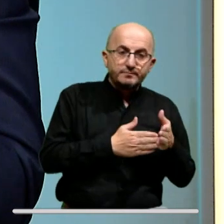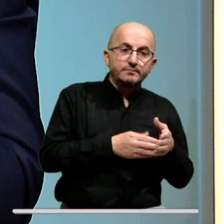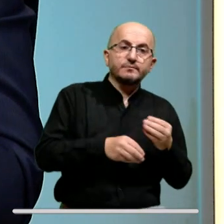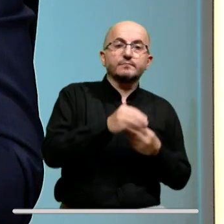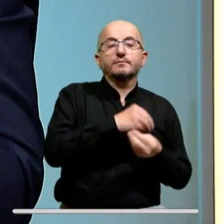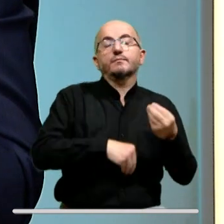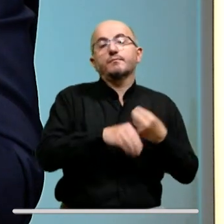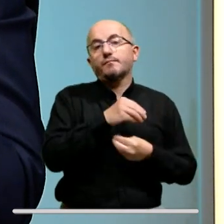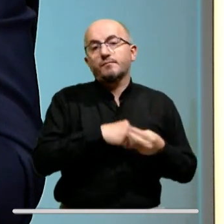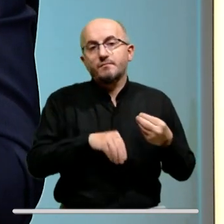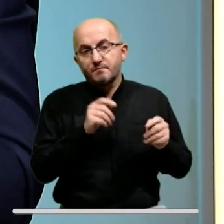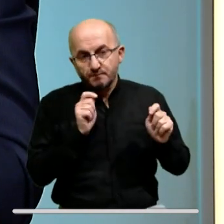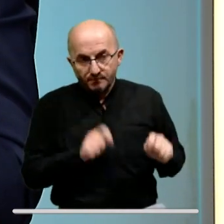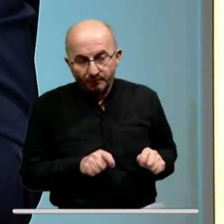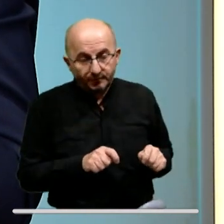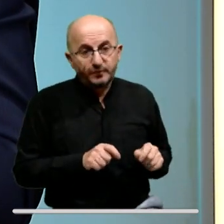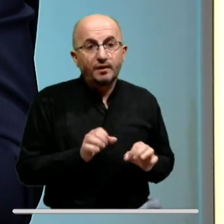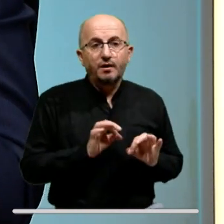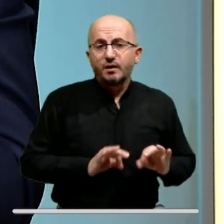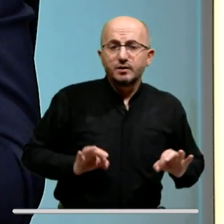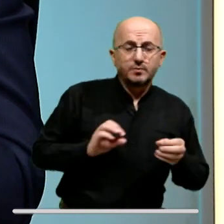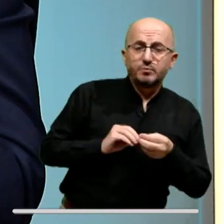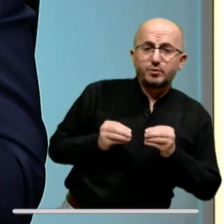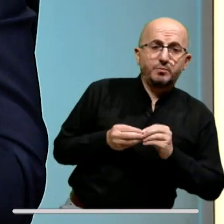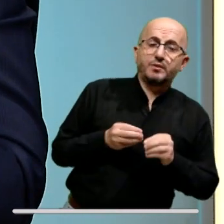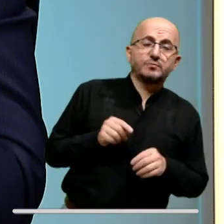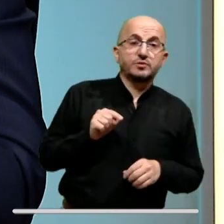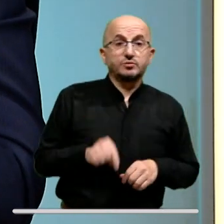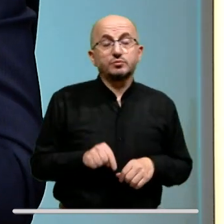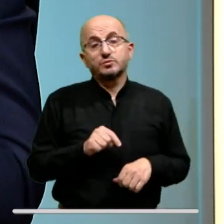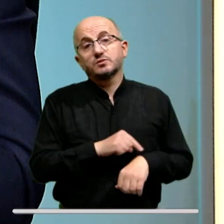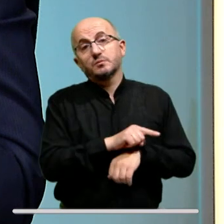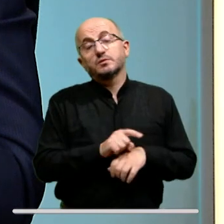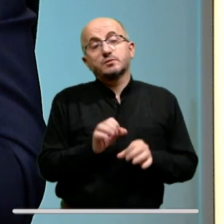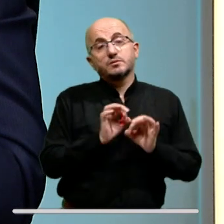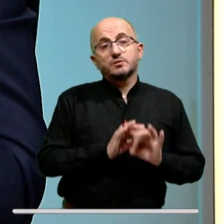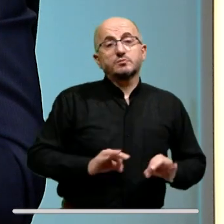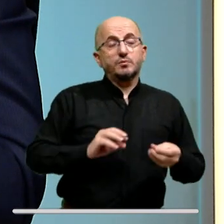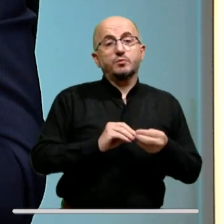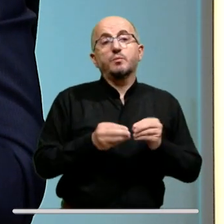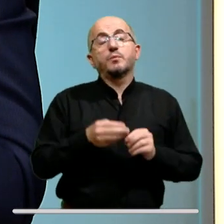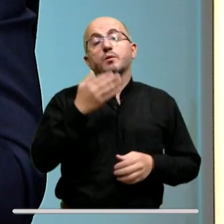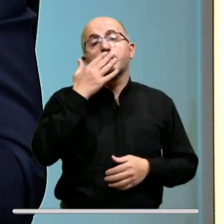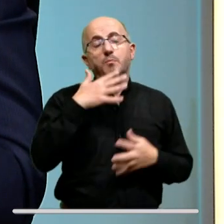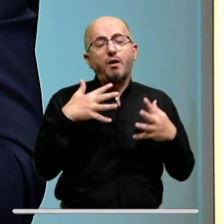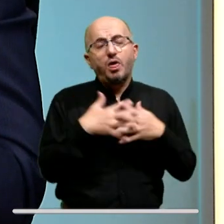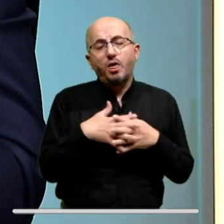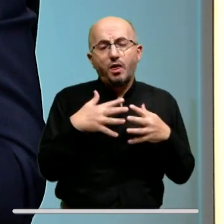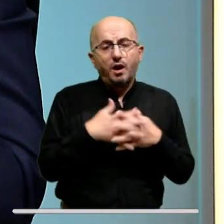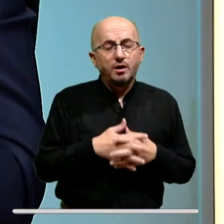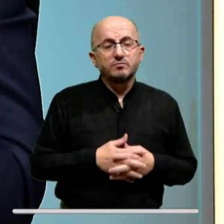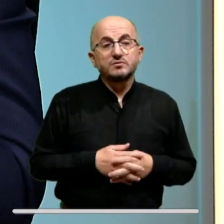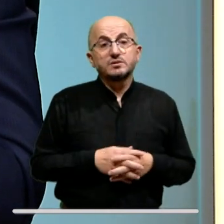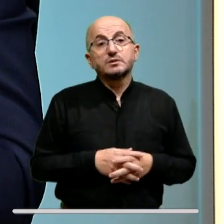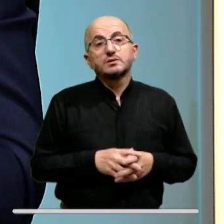Yarısında ancak insanlar tavaf yapıyorlar ve hiçbir problem de hele hele şu zamanda hiçbir problem yok. Bir izdiham efendim